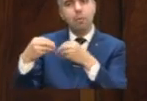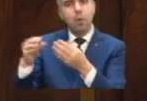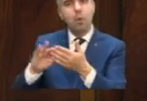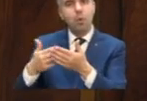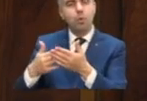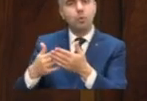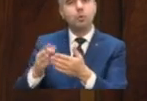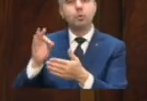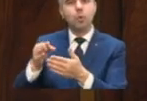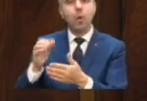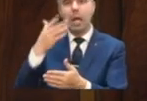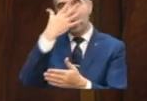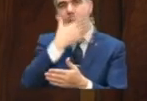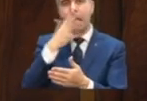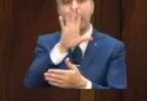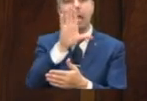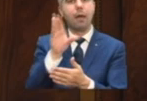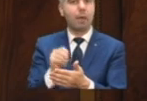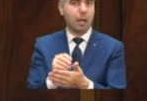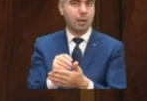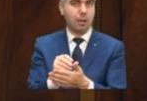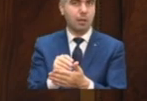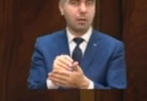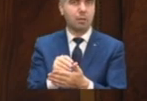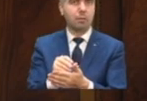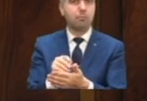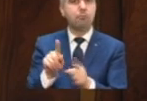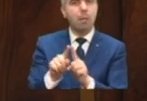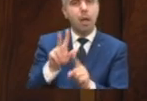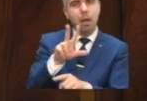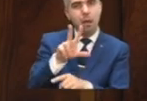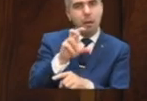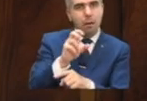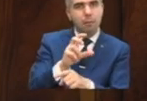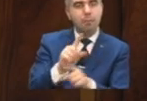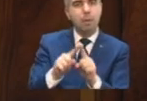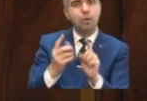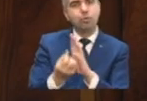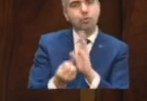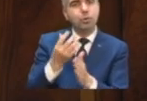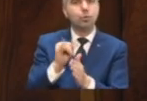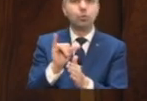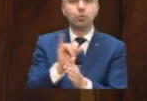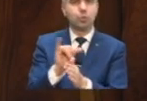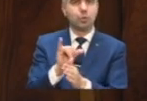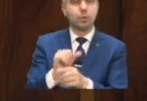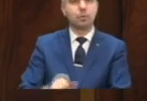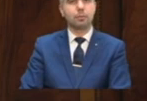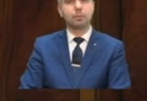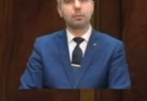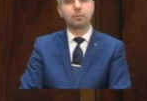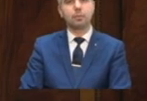الاستثمار لأفريقيا. فهذا هو اللي بغينا نعرفوا السيد الوزير، كيفاش غادي نهيئوا راسنا لهذا الشيء؟